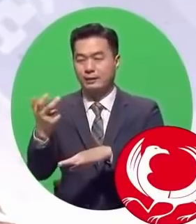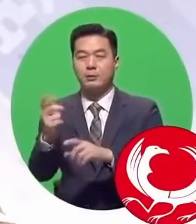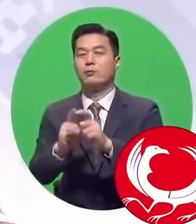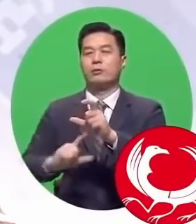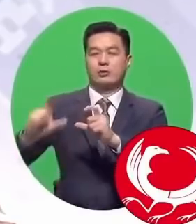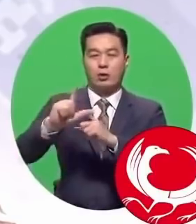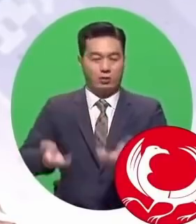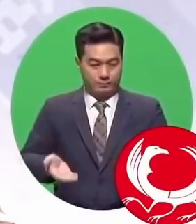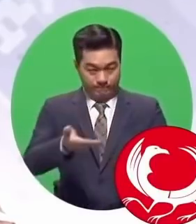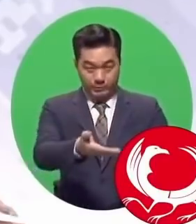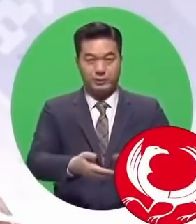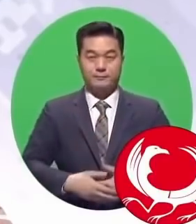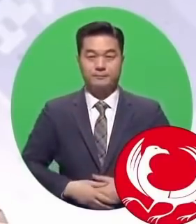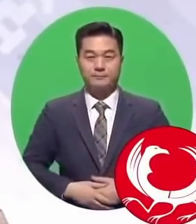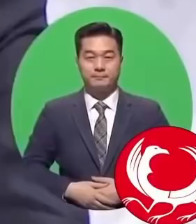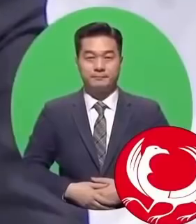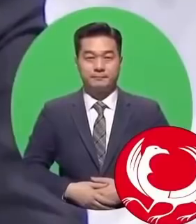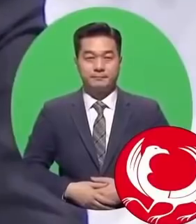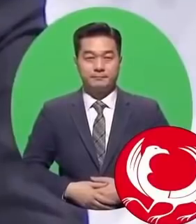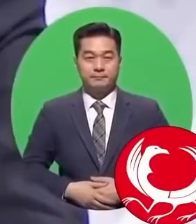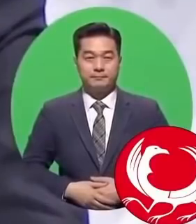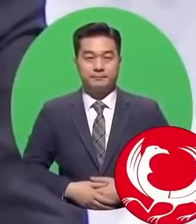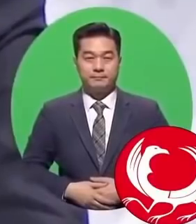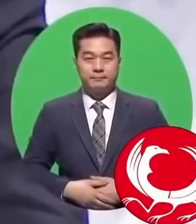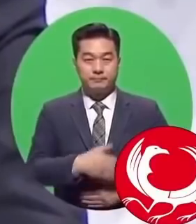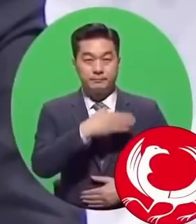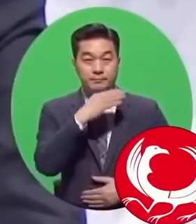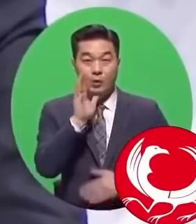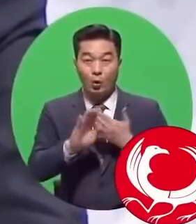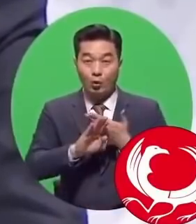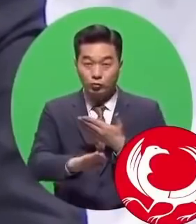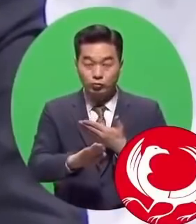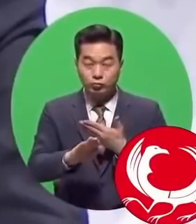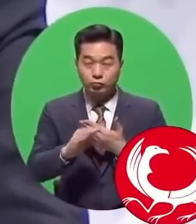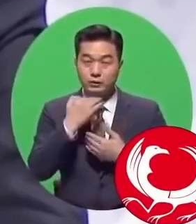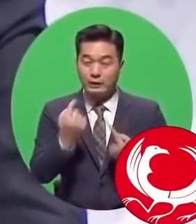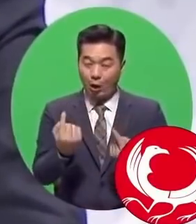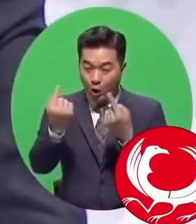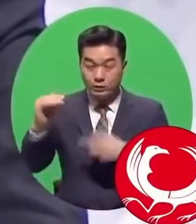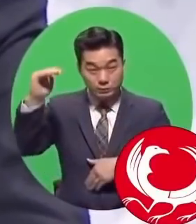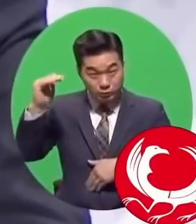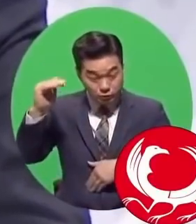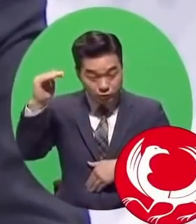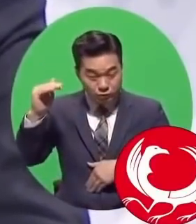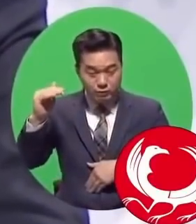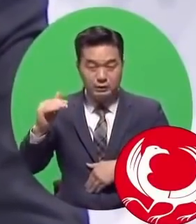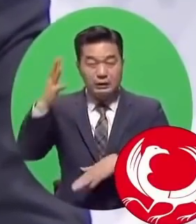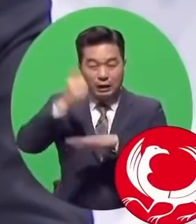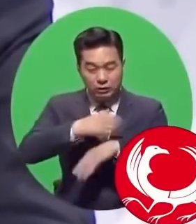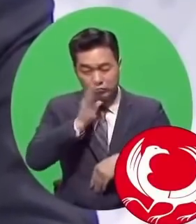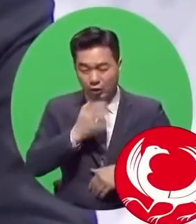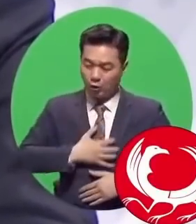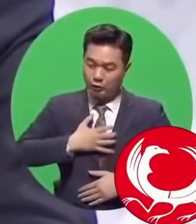더해서 드리겠습니다. 그래서 노후 어른 나이 많은 분들이 노후를 걱정하지 않아도